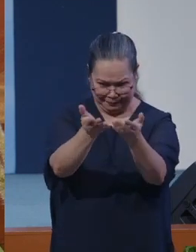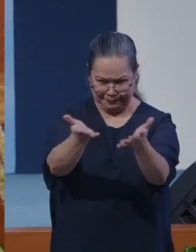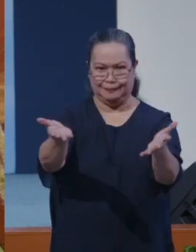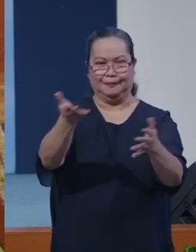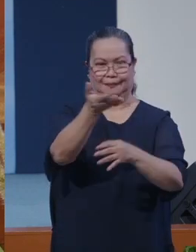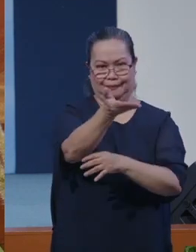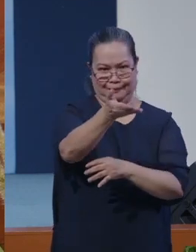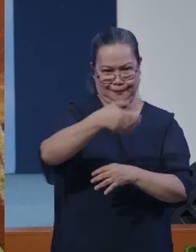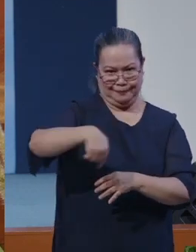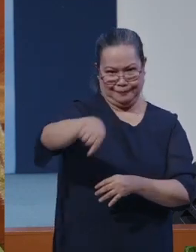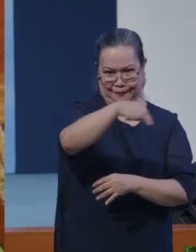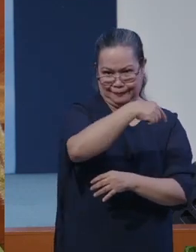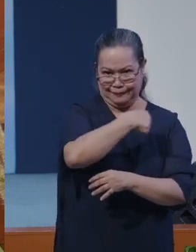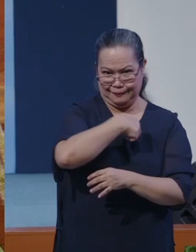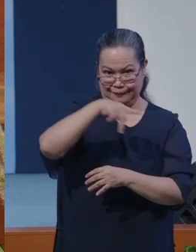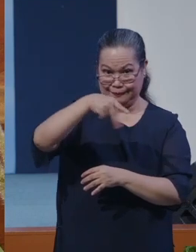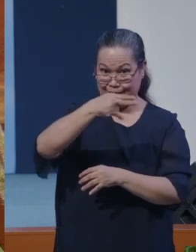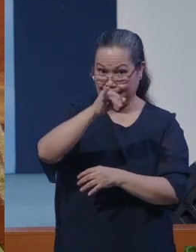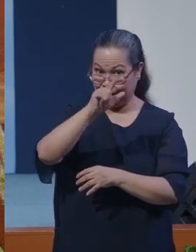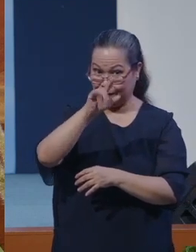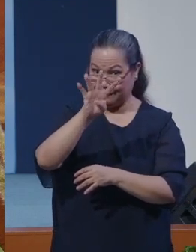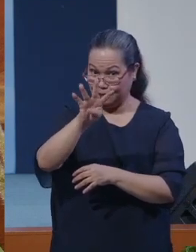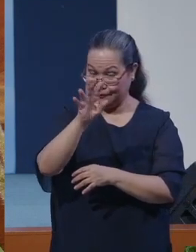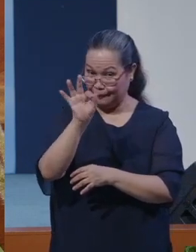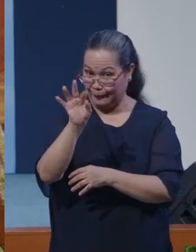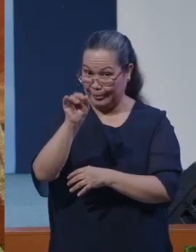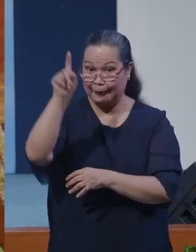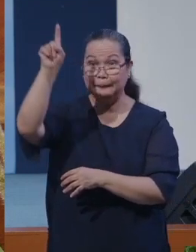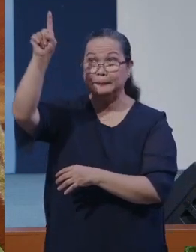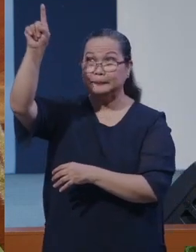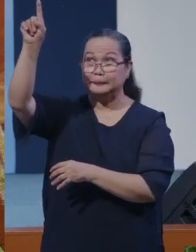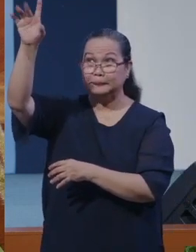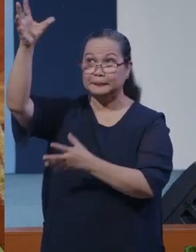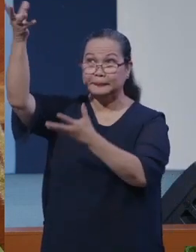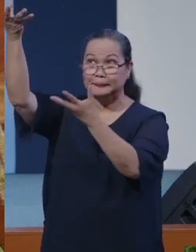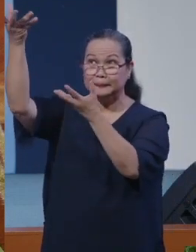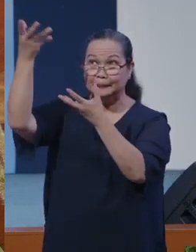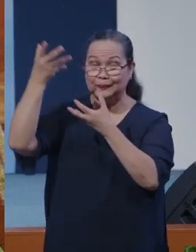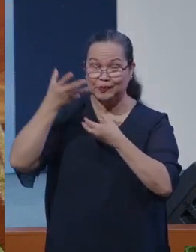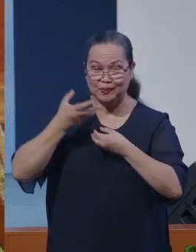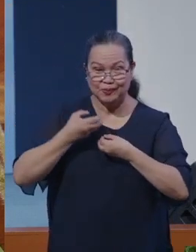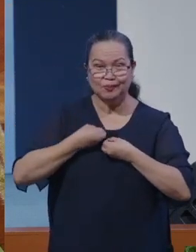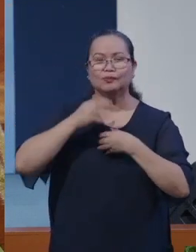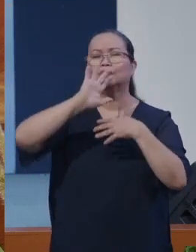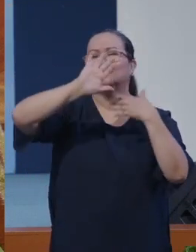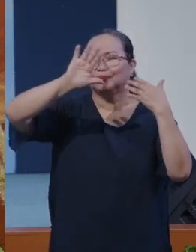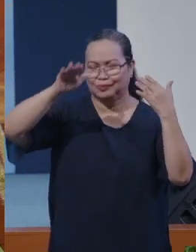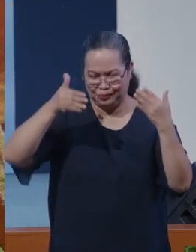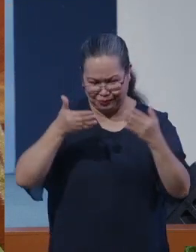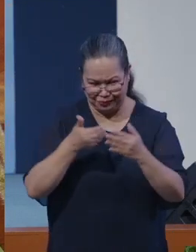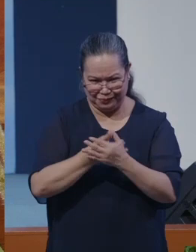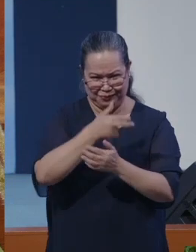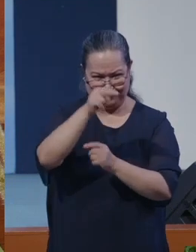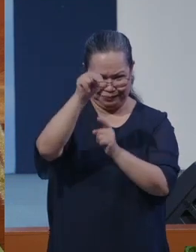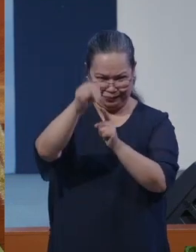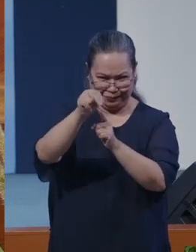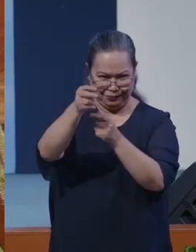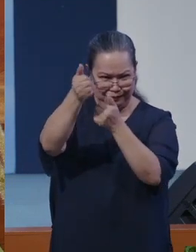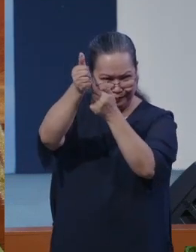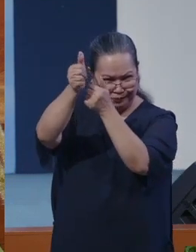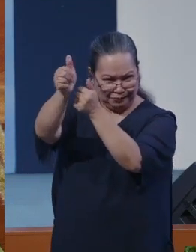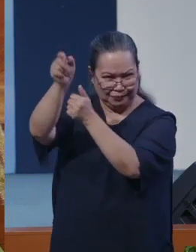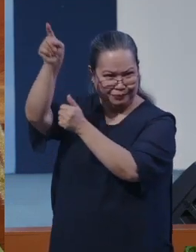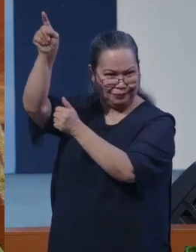atin. Philippians 4:19, di ba? "And my God will supply all your needs